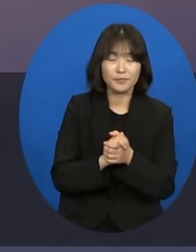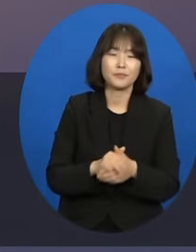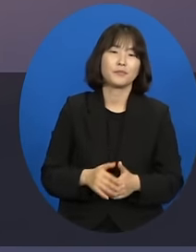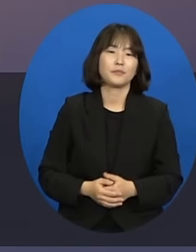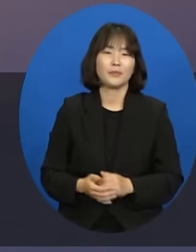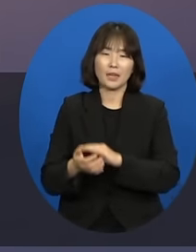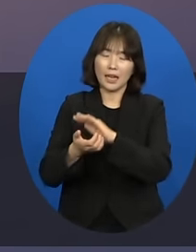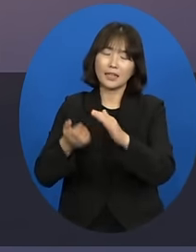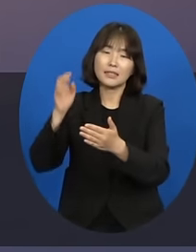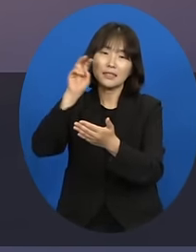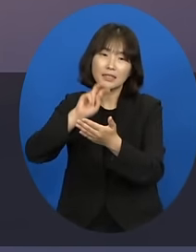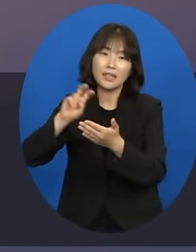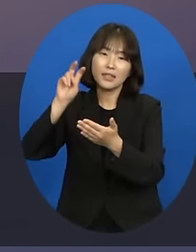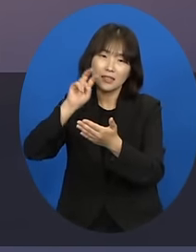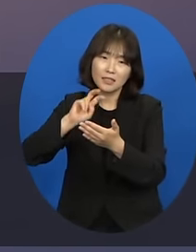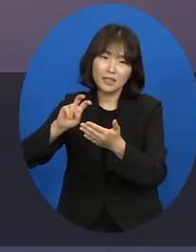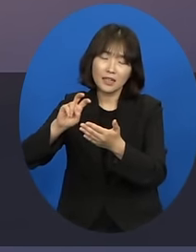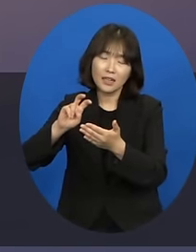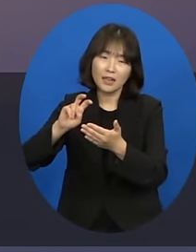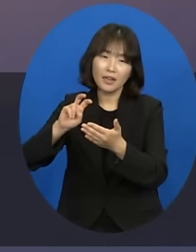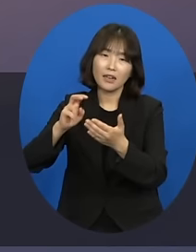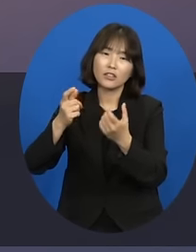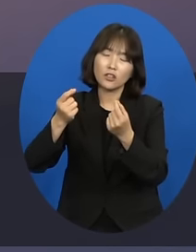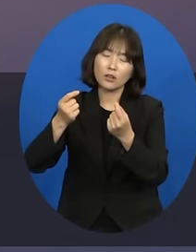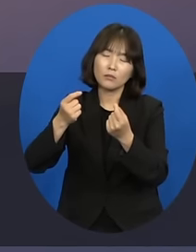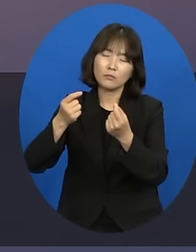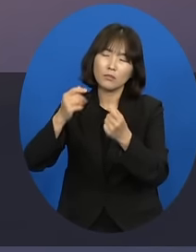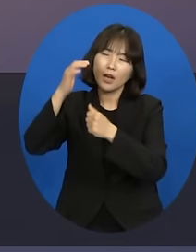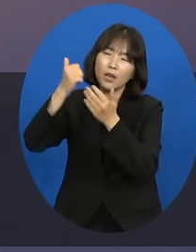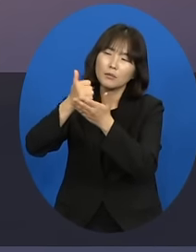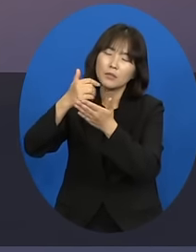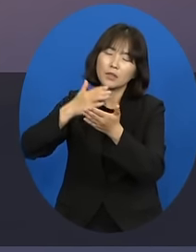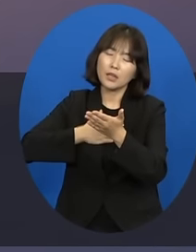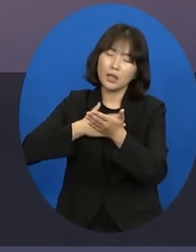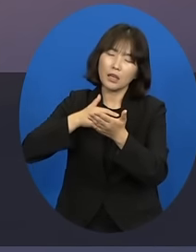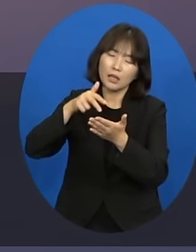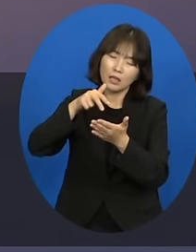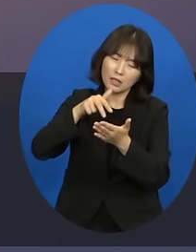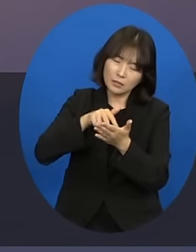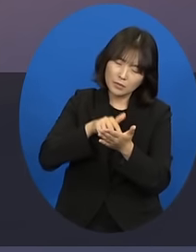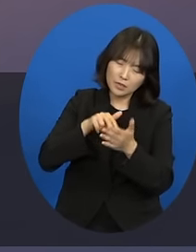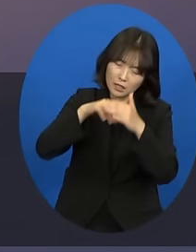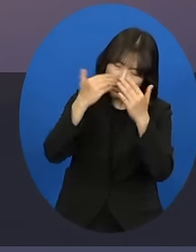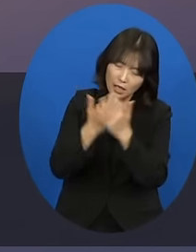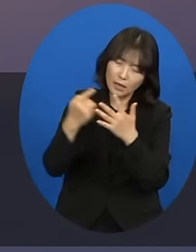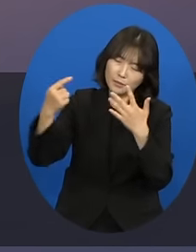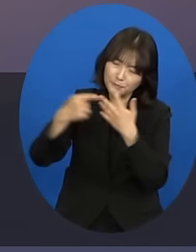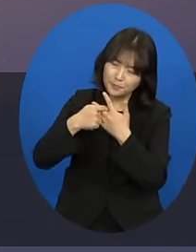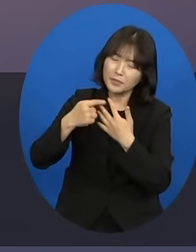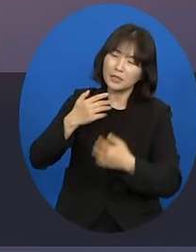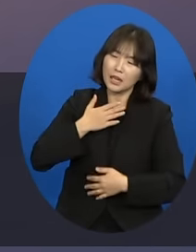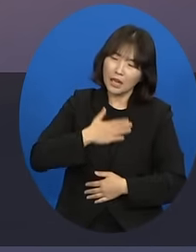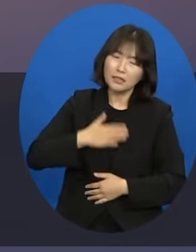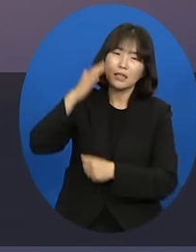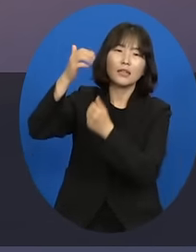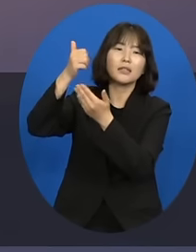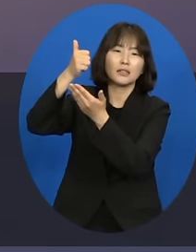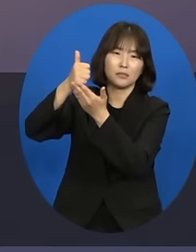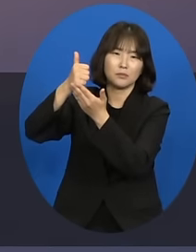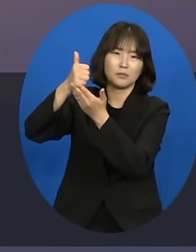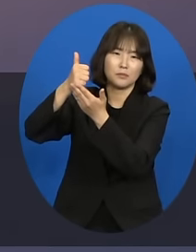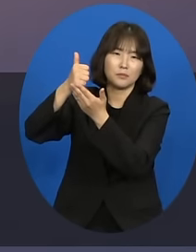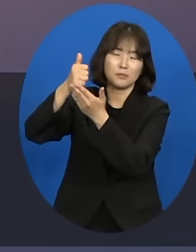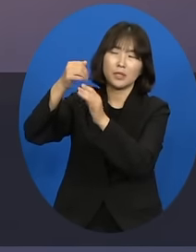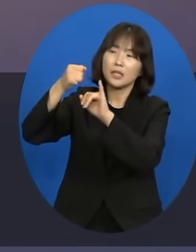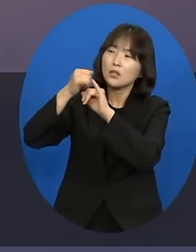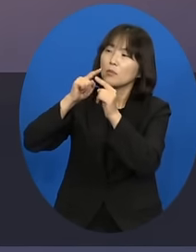찬양해 주신 하나님, 내 사정을 다 아시고 내 마음 다 아시는 그 하나님께서 약속의 말씀을 우리에게 주시기를